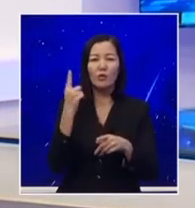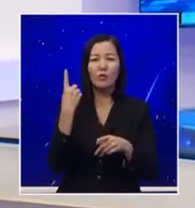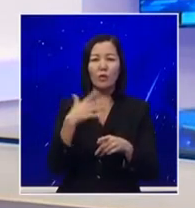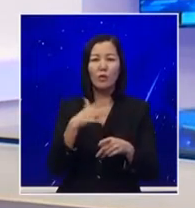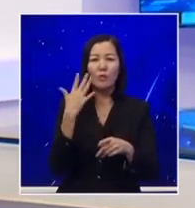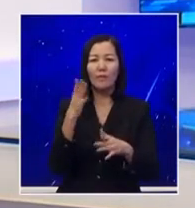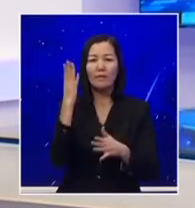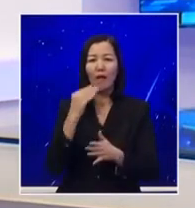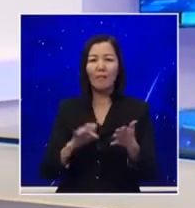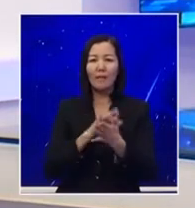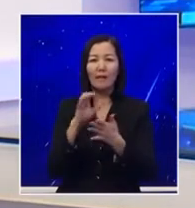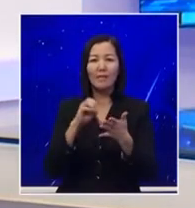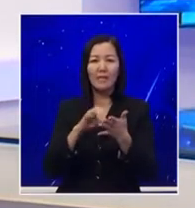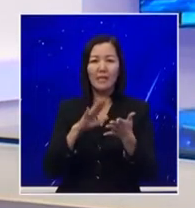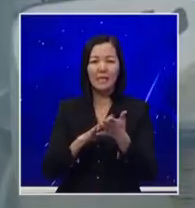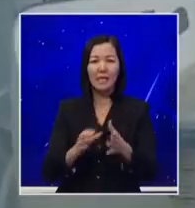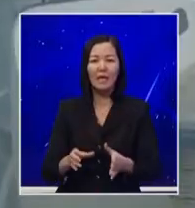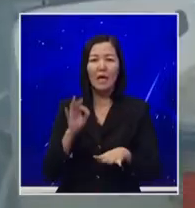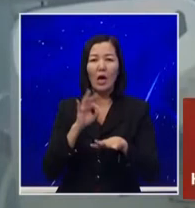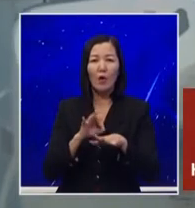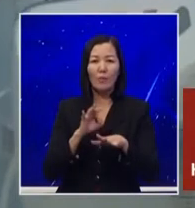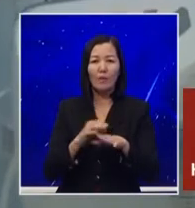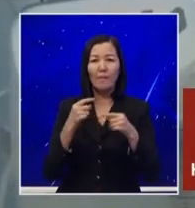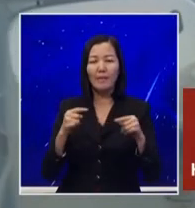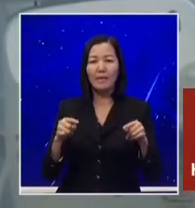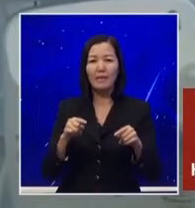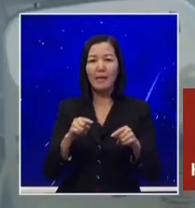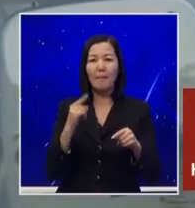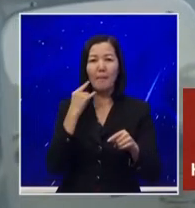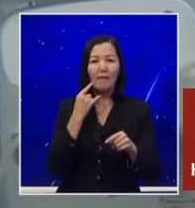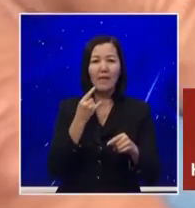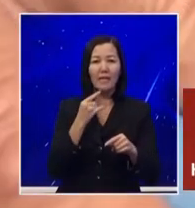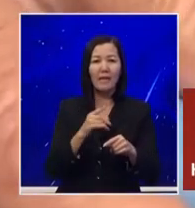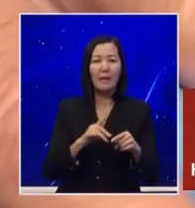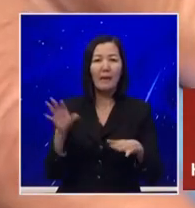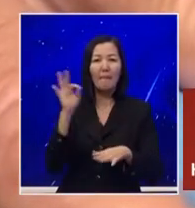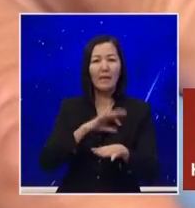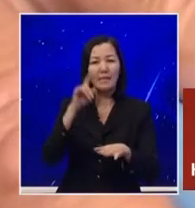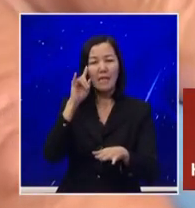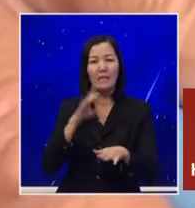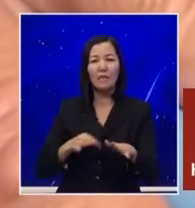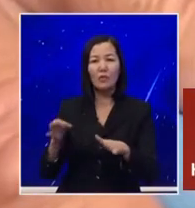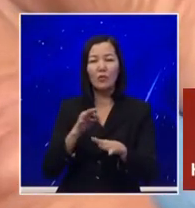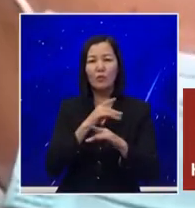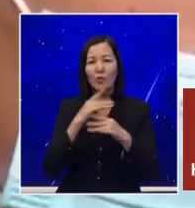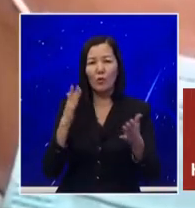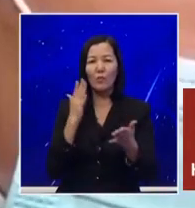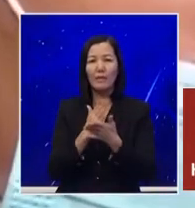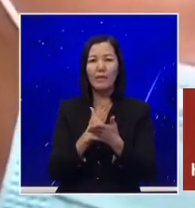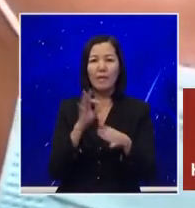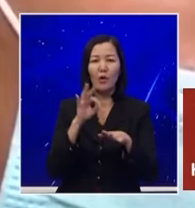155-і Алматы қаласында тіркелген. Қауіпті дерт мұнан өзге Павлодар, Батыс Қазақстан облысында көп анықталды. Ел бойынша